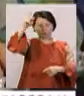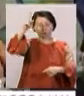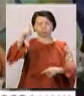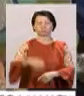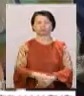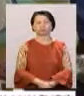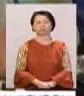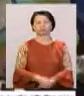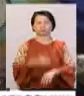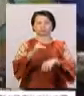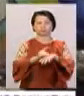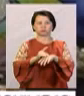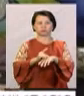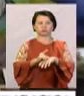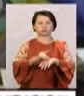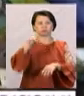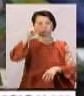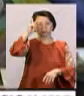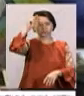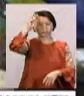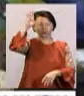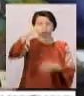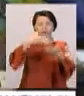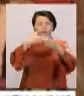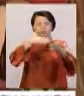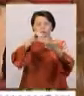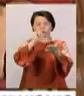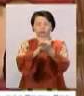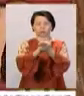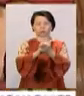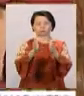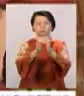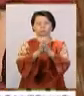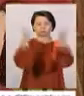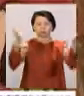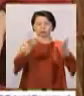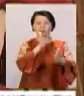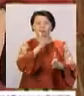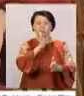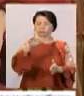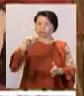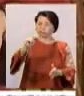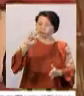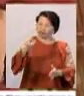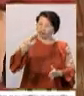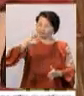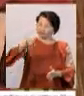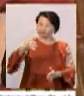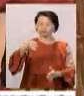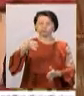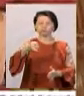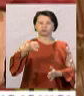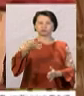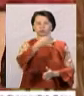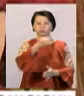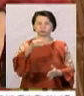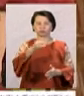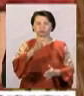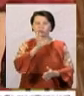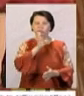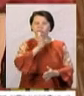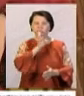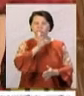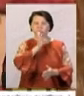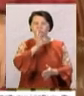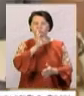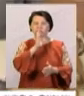Musa di Kubang Krian, Kota Baru. Sebelum ini, akhbar melaporkan Tunku Mahkota Johor, Tunku Ismail Sultan Ibrahim mendakwa bahawa media